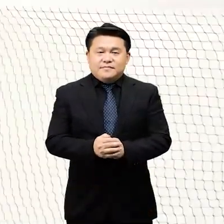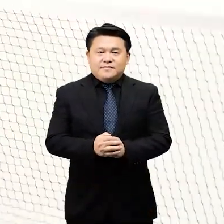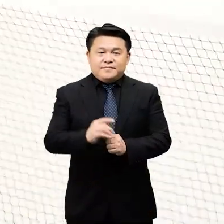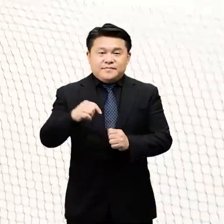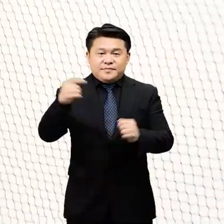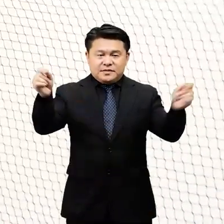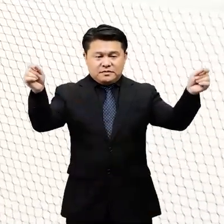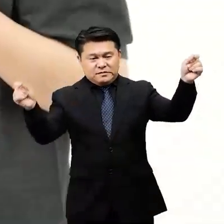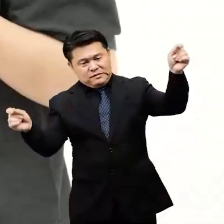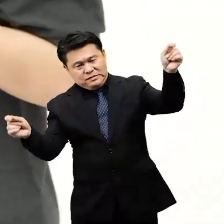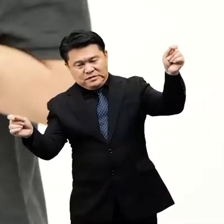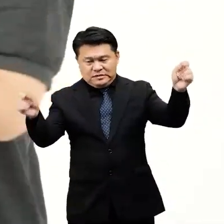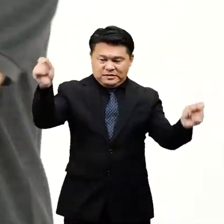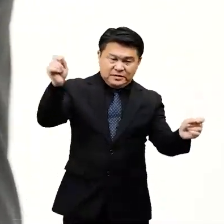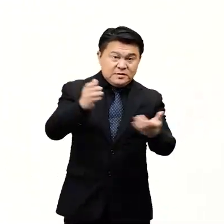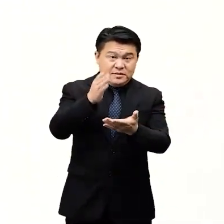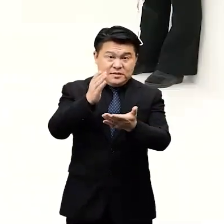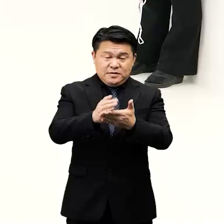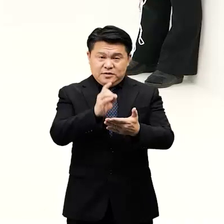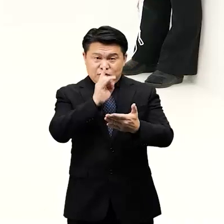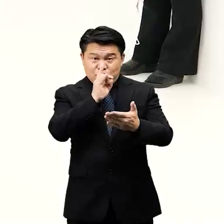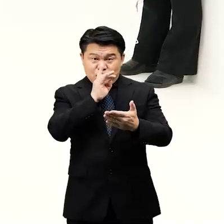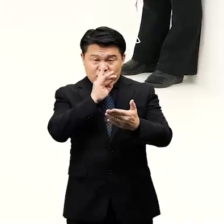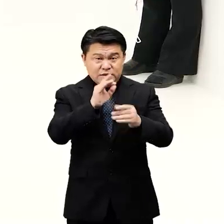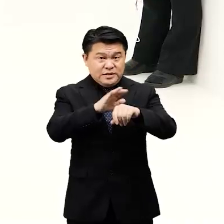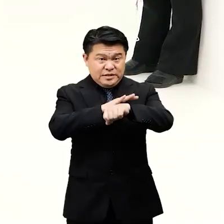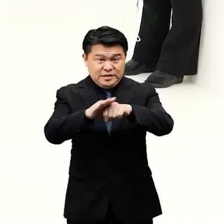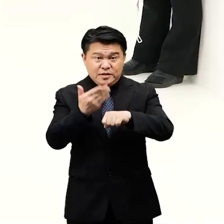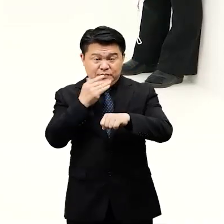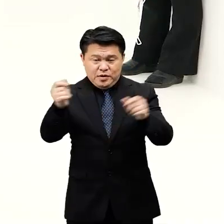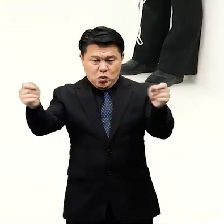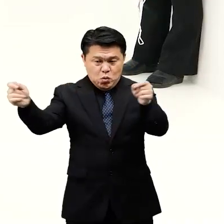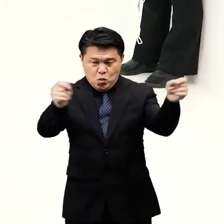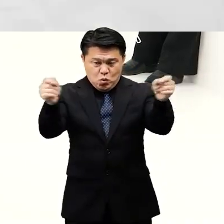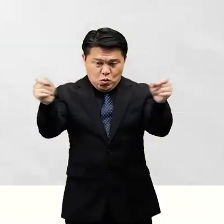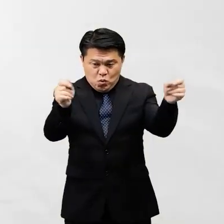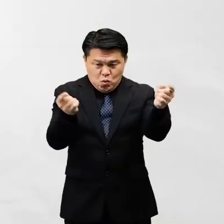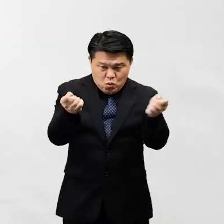네트가 한쪽으로 쏠리지 않고 가운데에 위치할 수 있도록 합니다.